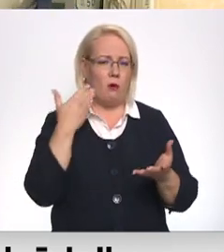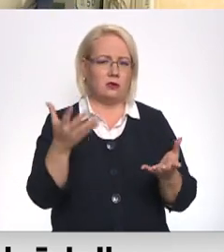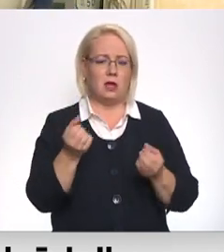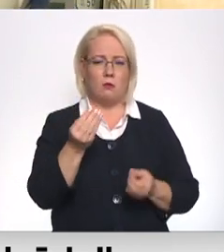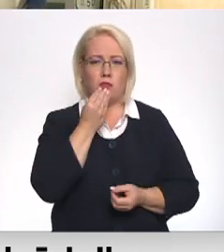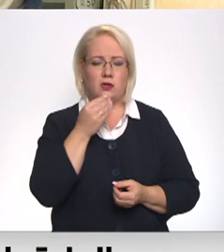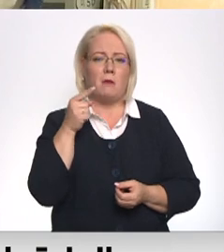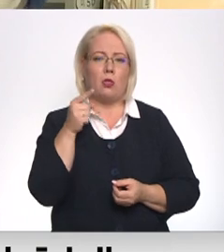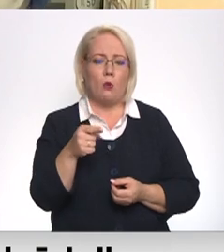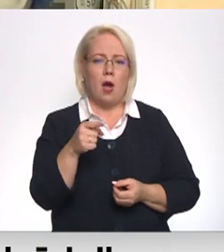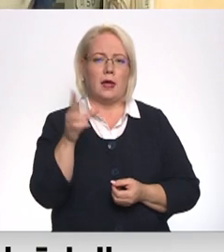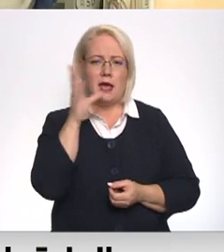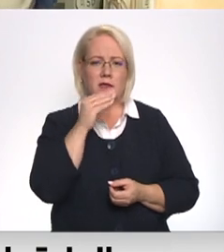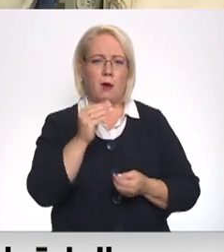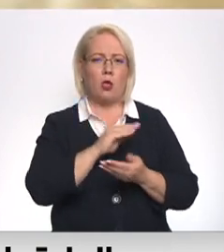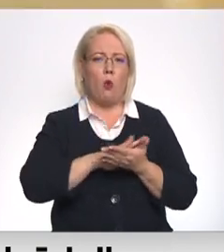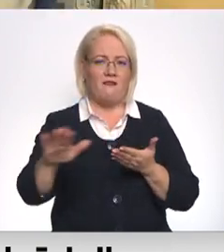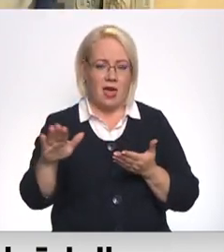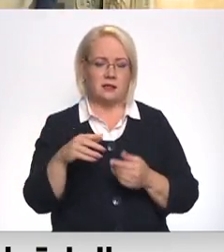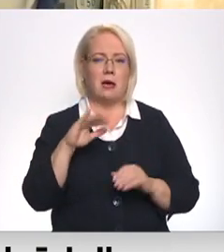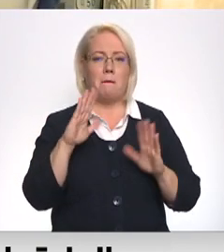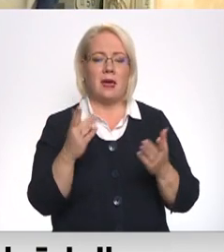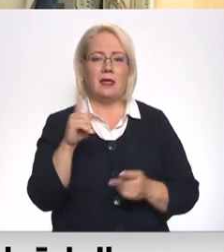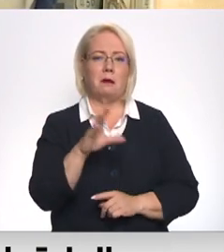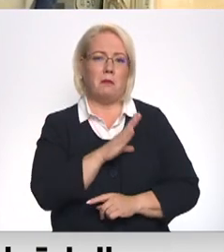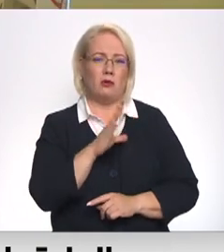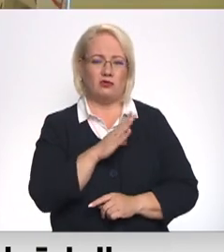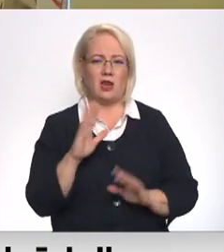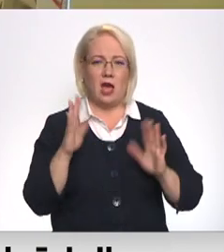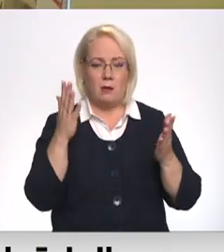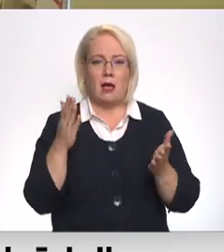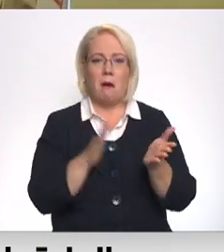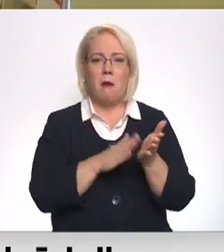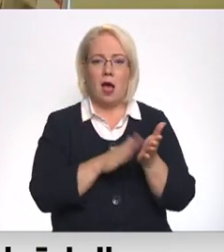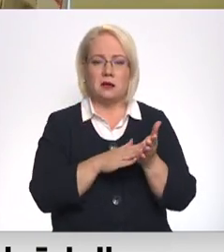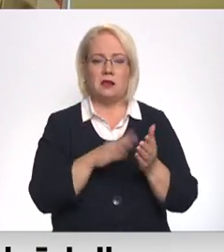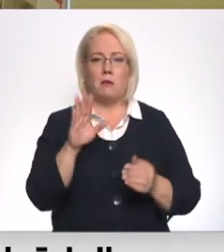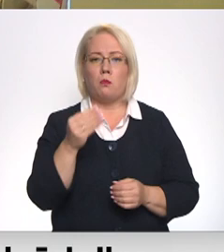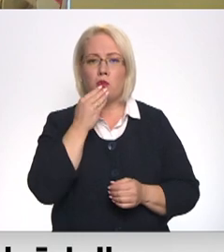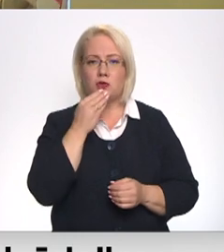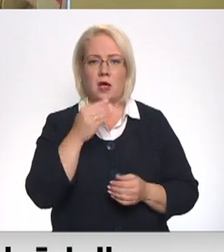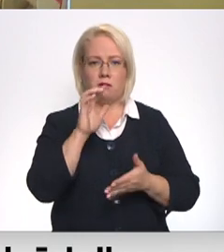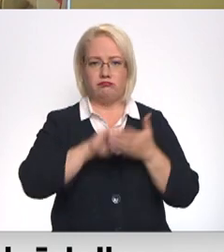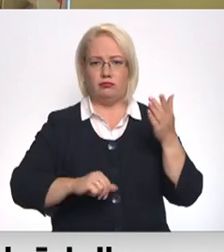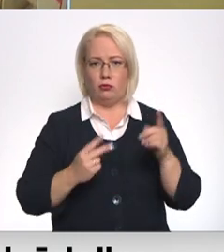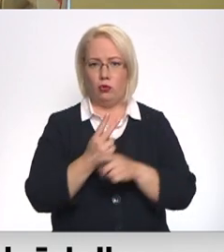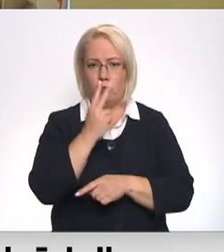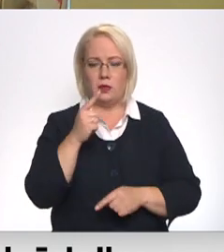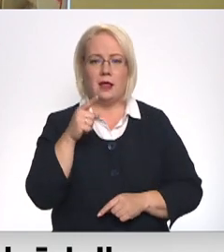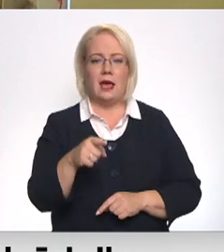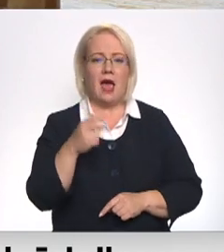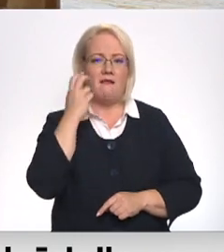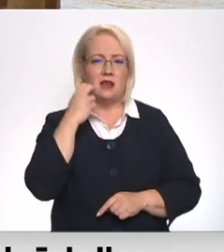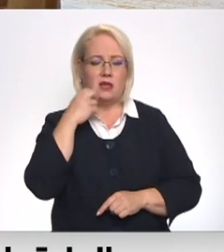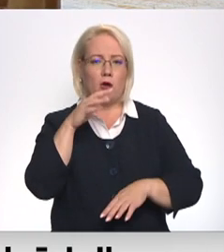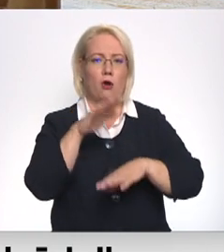esot izdevies novērst. Vēl ir bijuši gadījumi, kad maksa par pusdienām noņemta dubultā. Šie vecāku konti